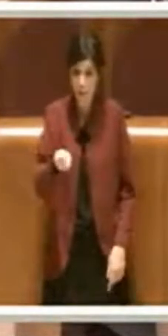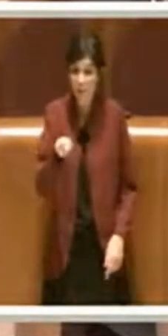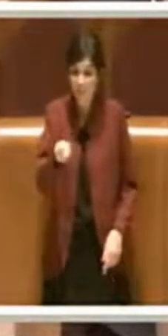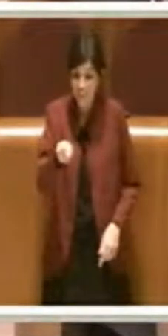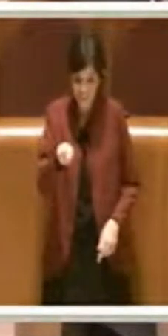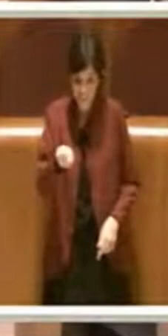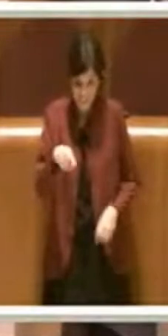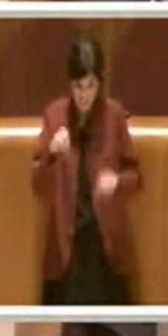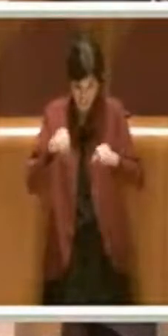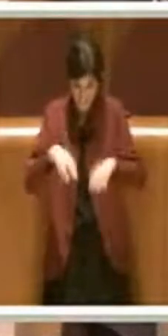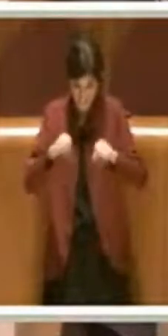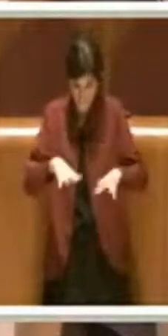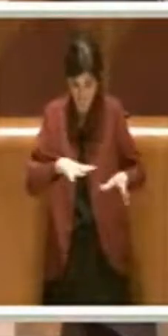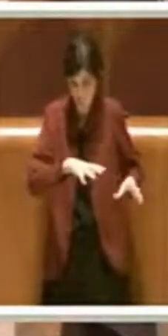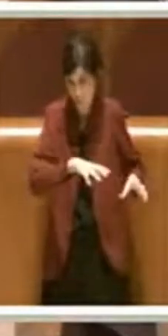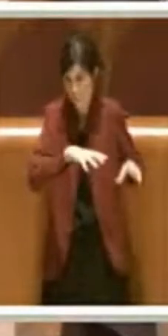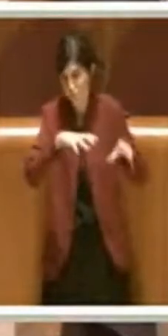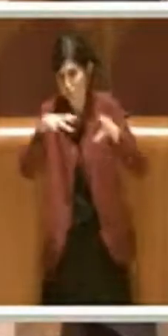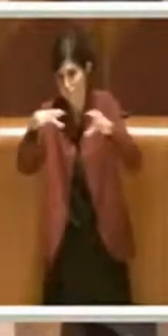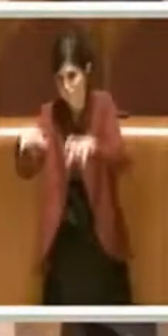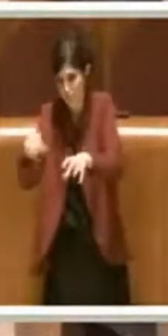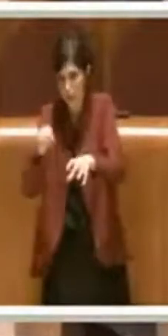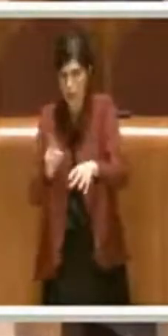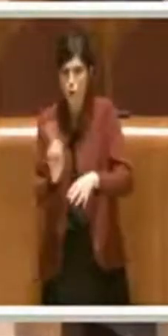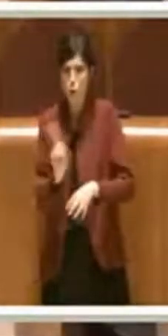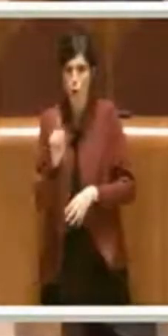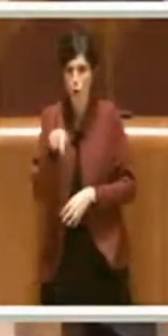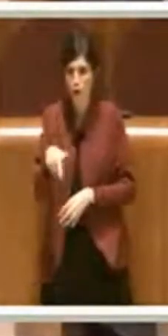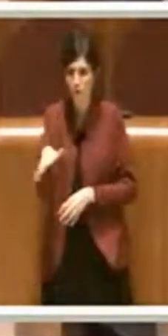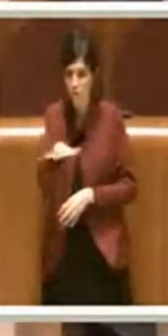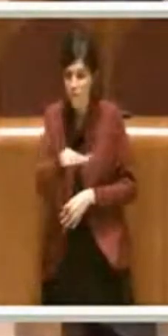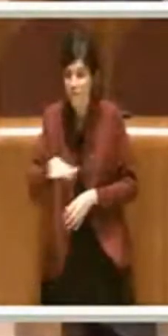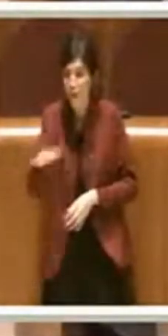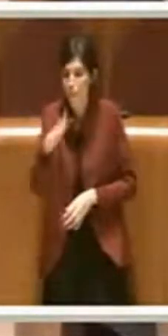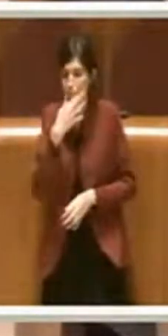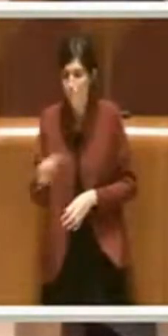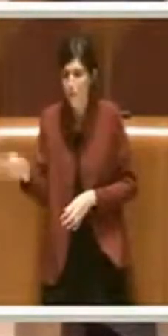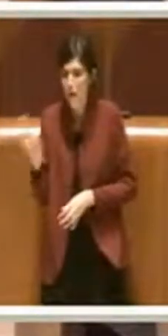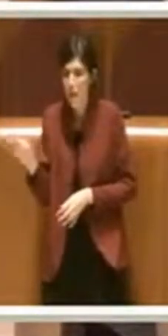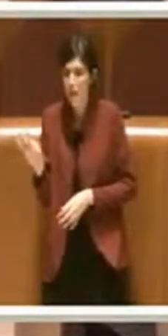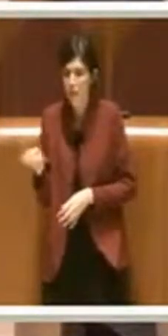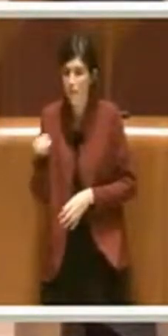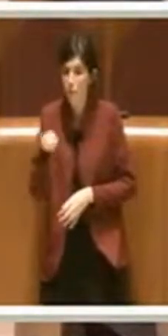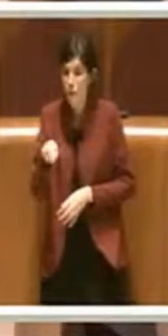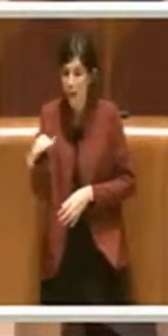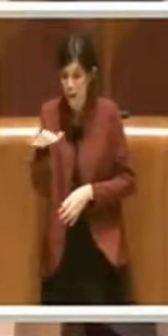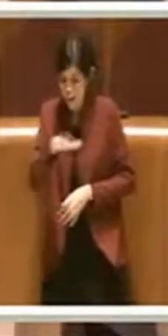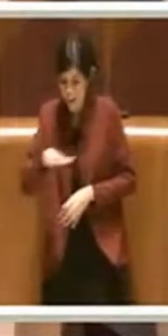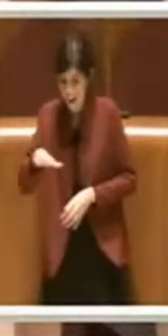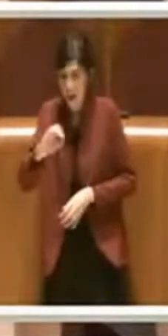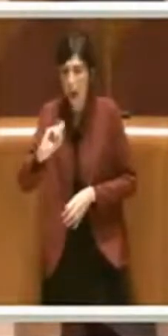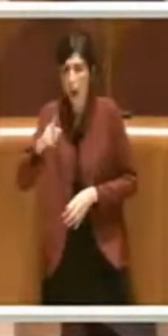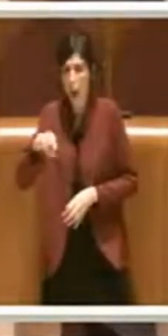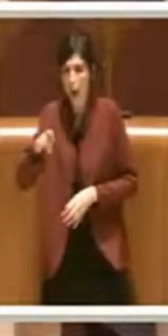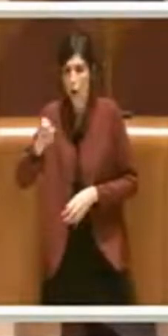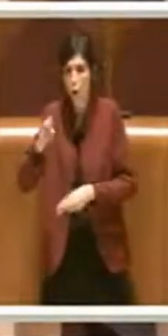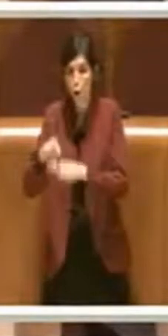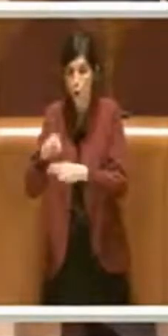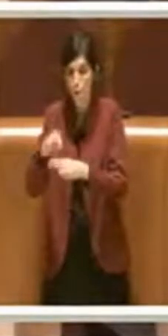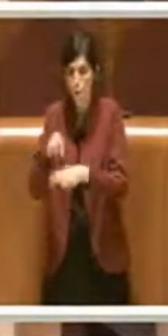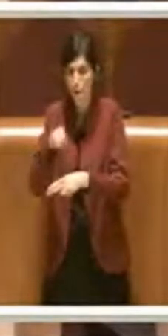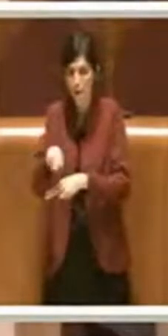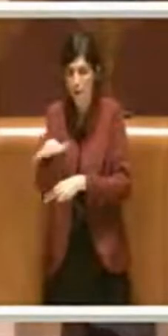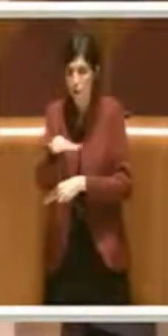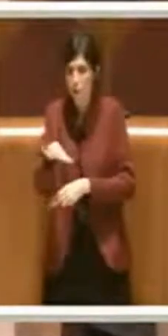perché c'è un territorio, tra l'altro bellissimo, l'ho già detto, l'agro romano, meraviglioso, che nessuno